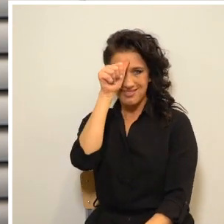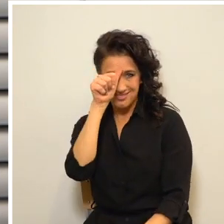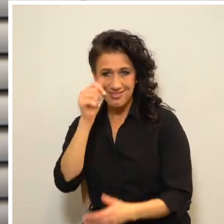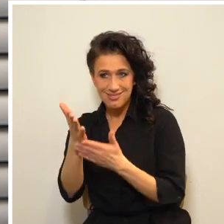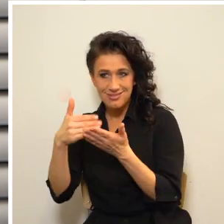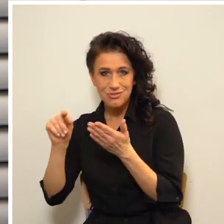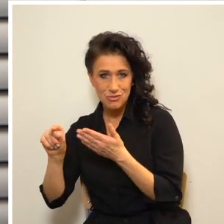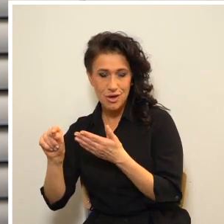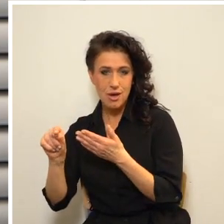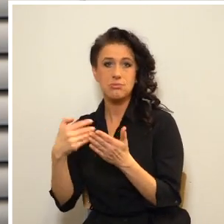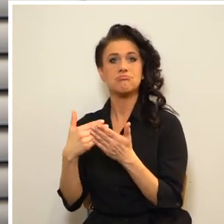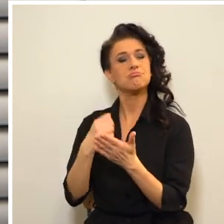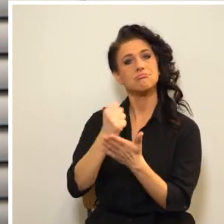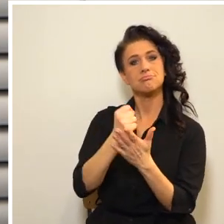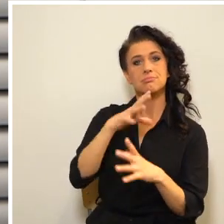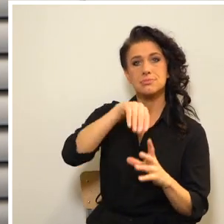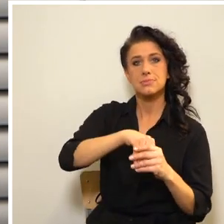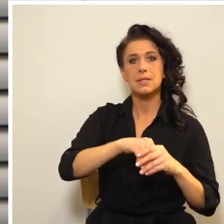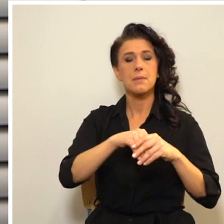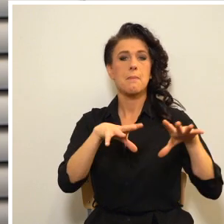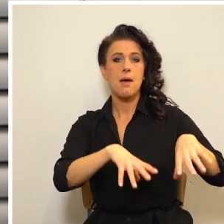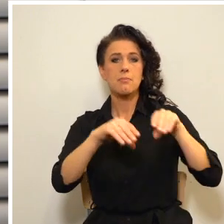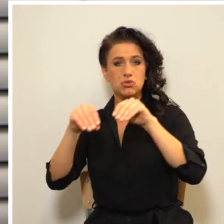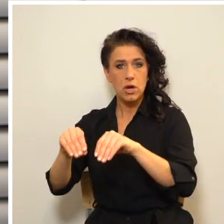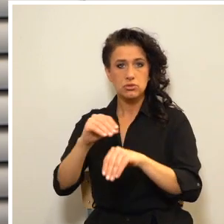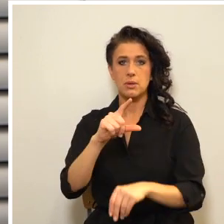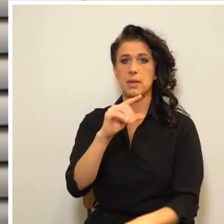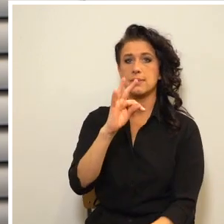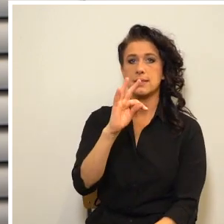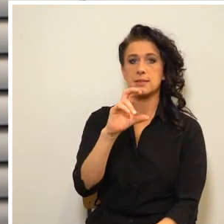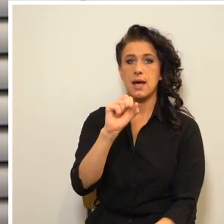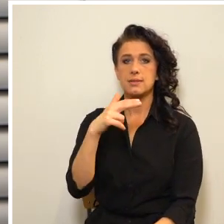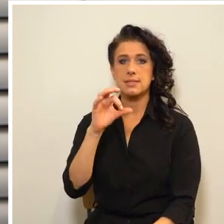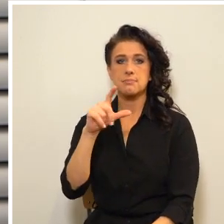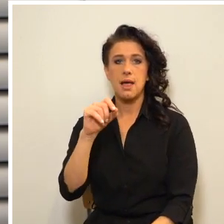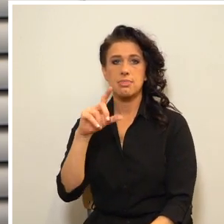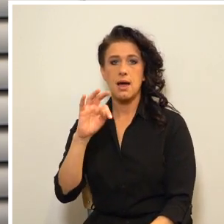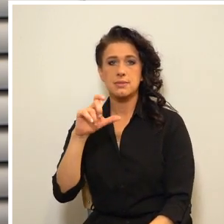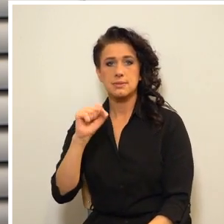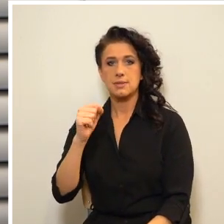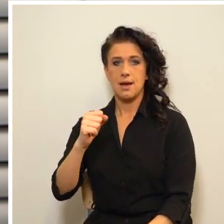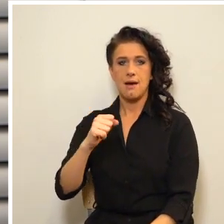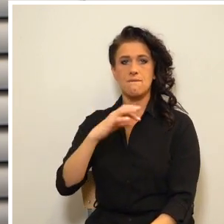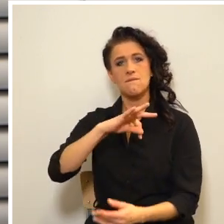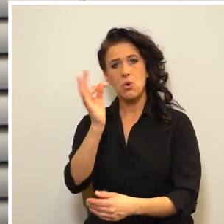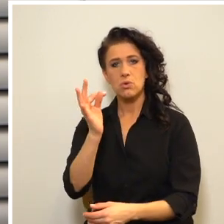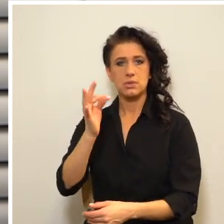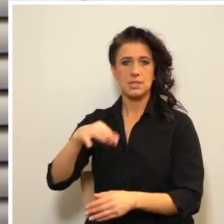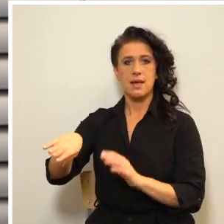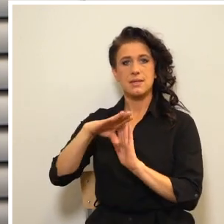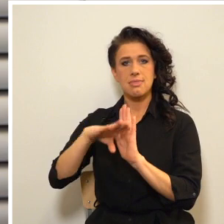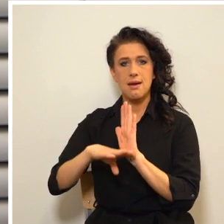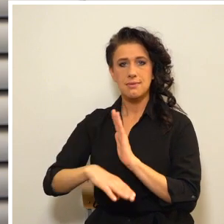kwestia transplantacji stosunku do ciała człowieka w ogóle roli jaką ciało pełni w interakcjach w prestiżu